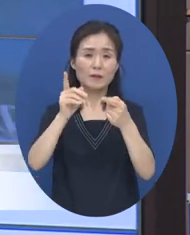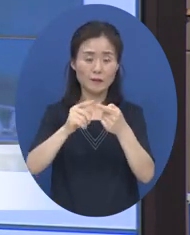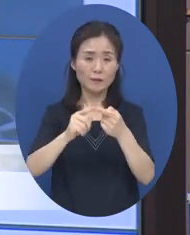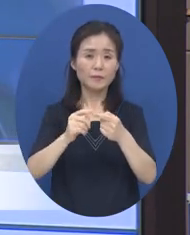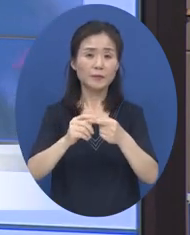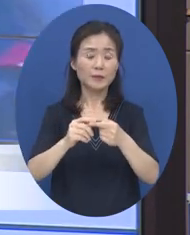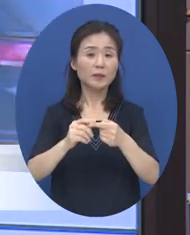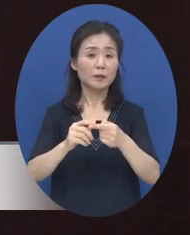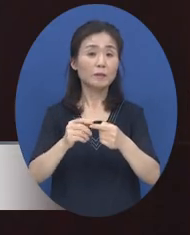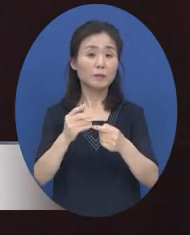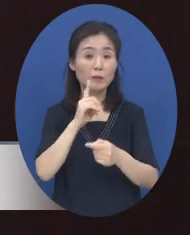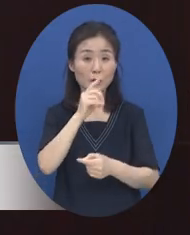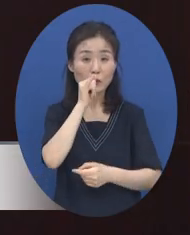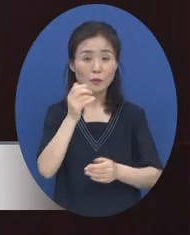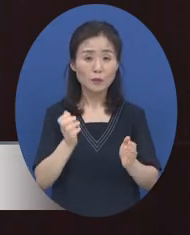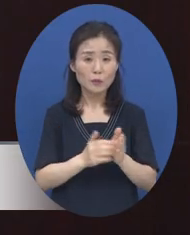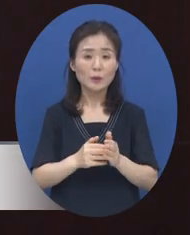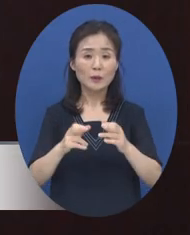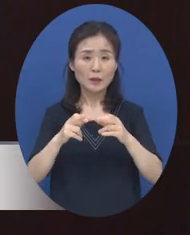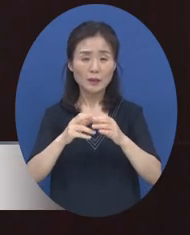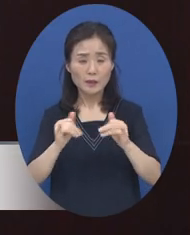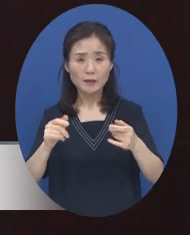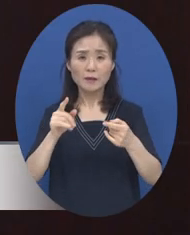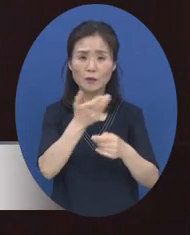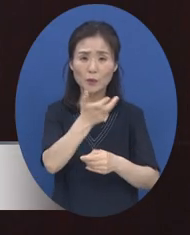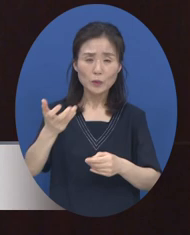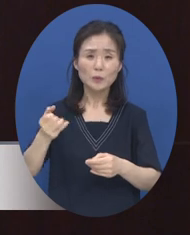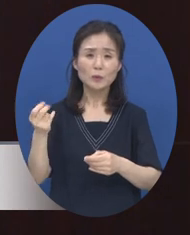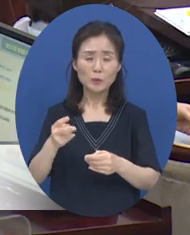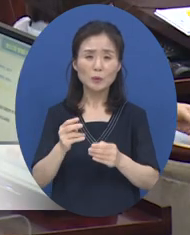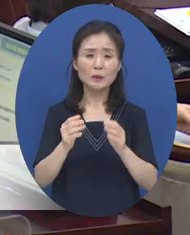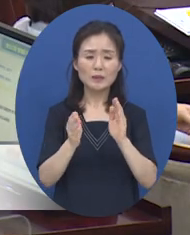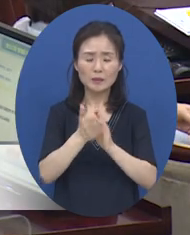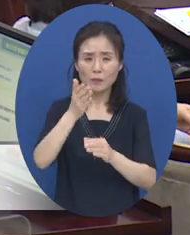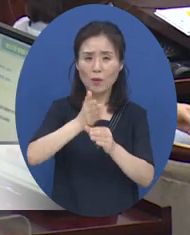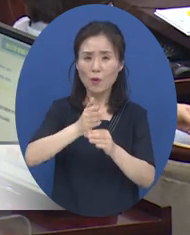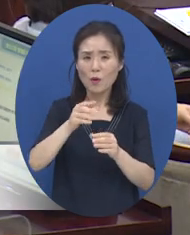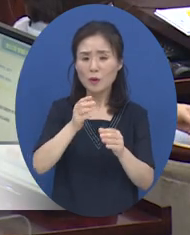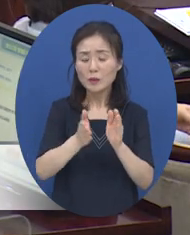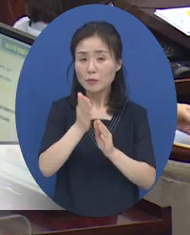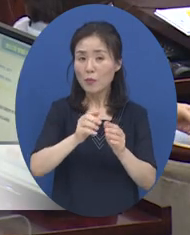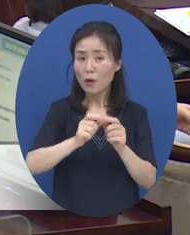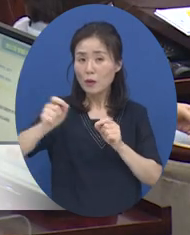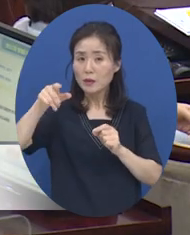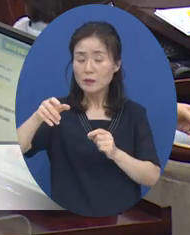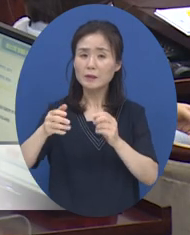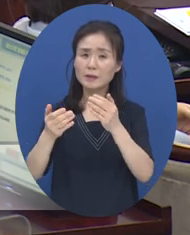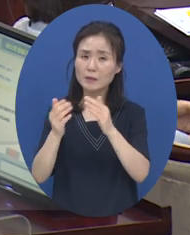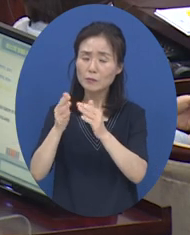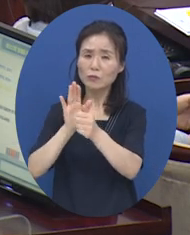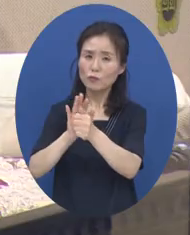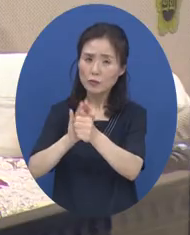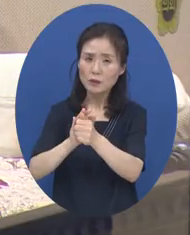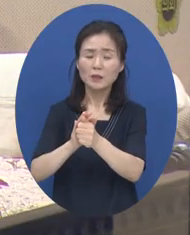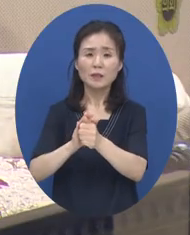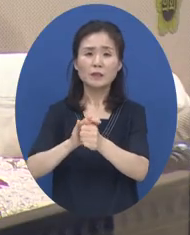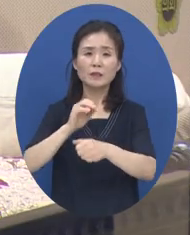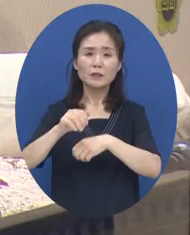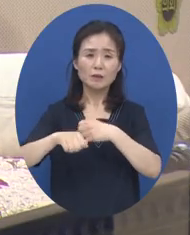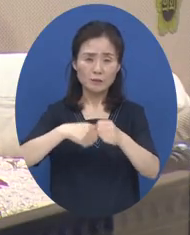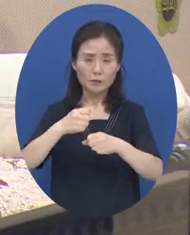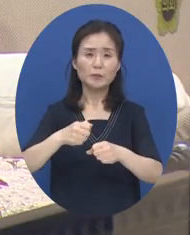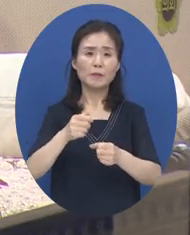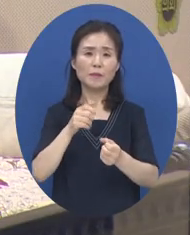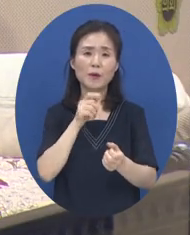이동권 보장과 원도심 생활 밀착형 집수리 지원 등 지역 현안들을 해결하기 위한 의원들의 5분 자유 발언이